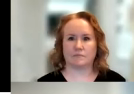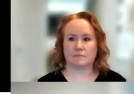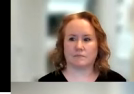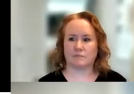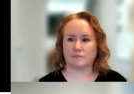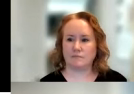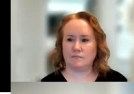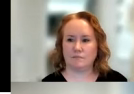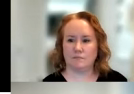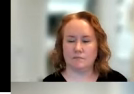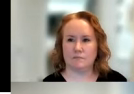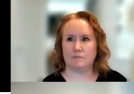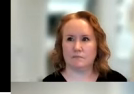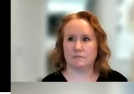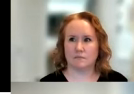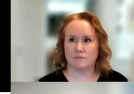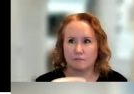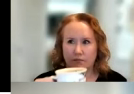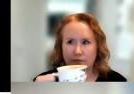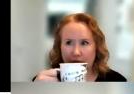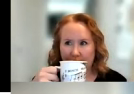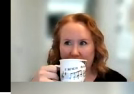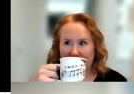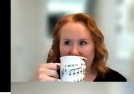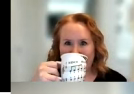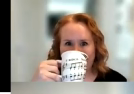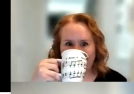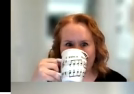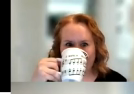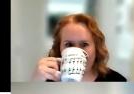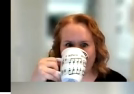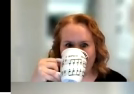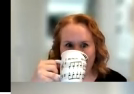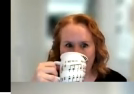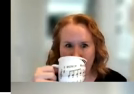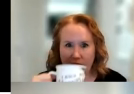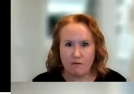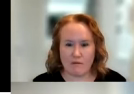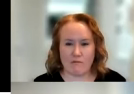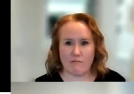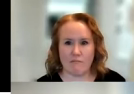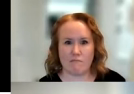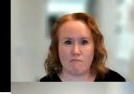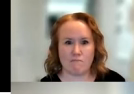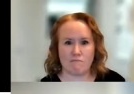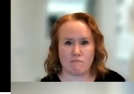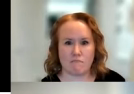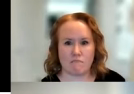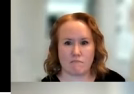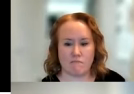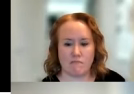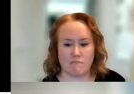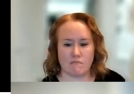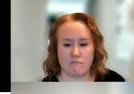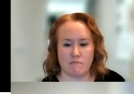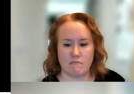kravene jo nettopp det at personer med ulike former for funksjonsnedsettelser kan forstå anvendelsen av varene, slik at varene på den måten rent